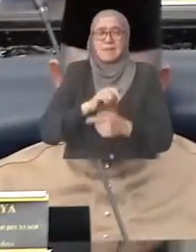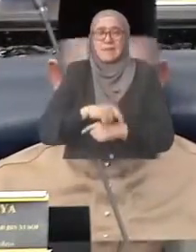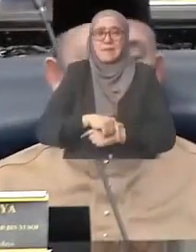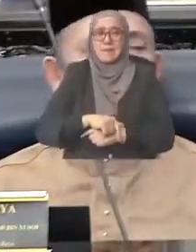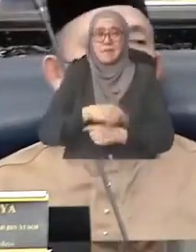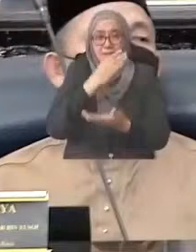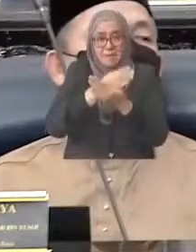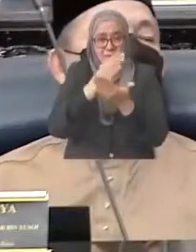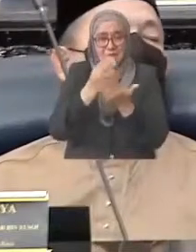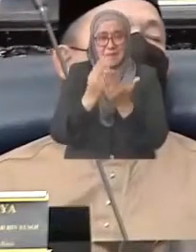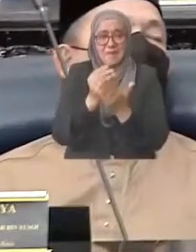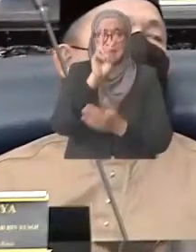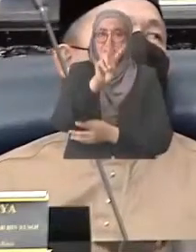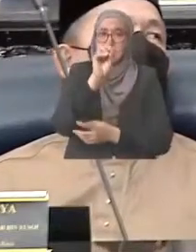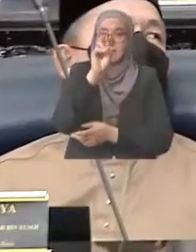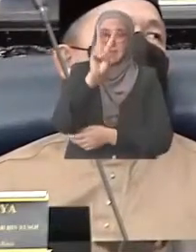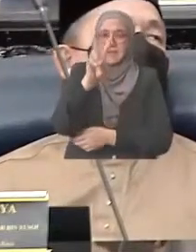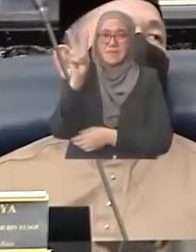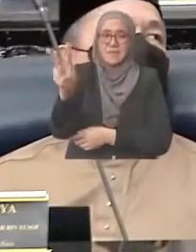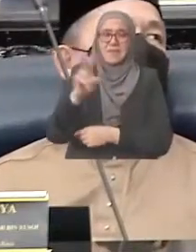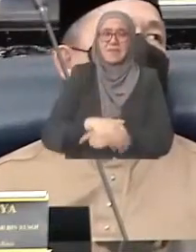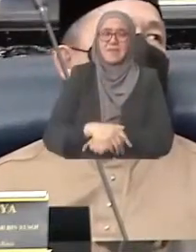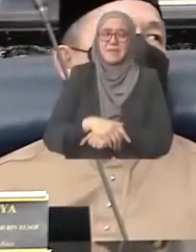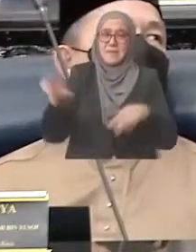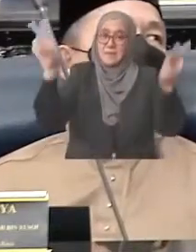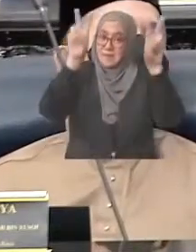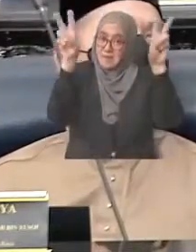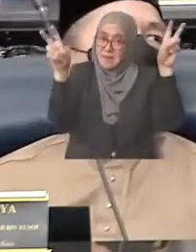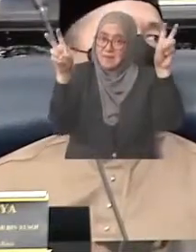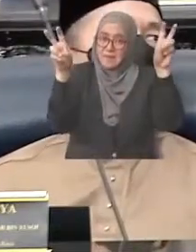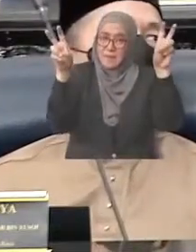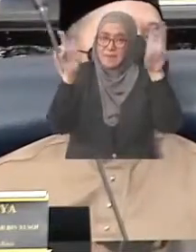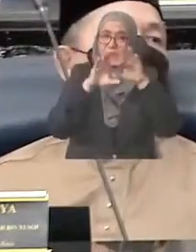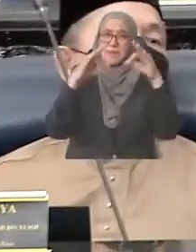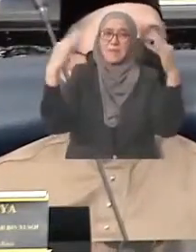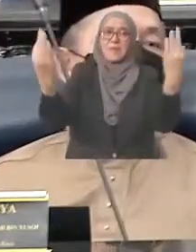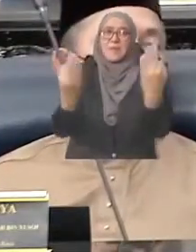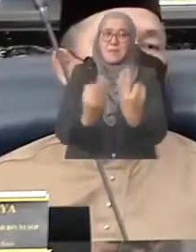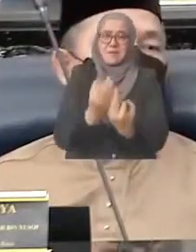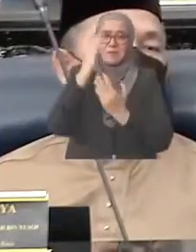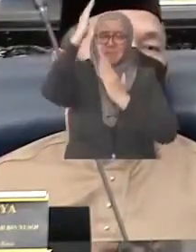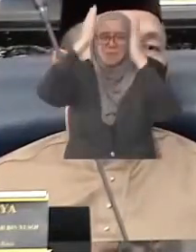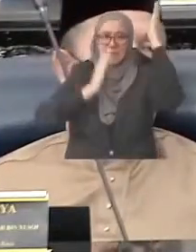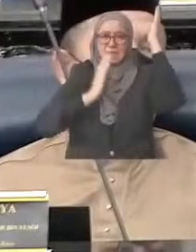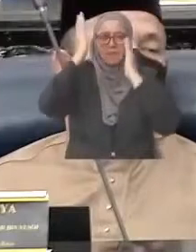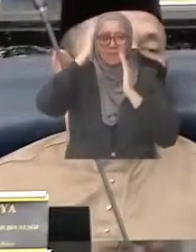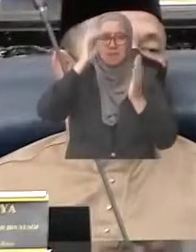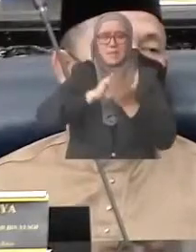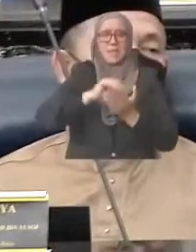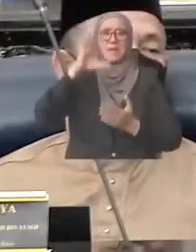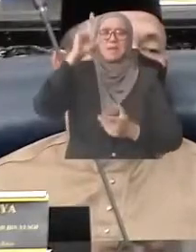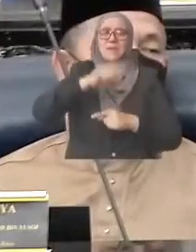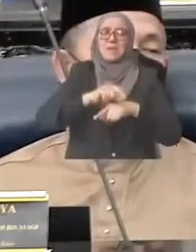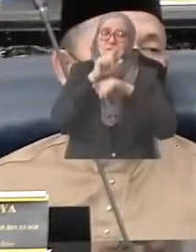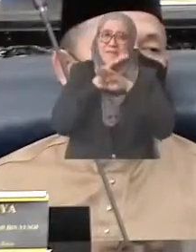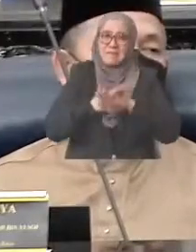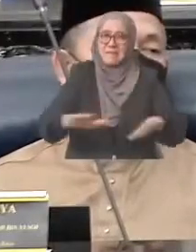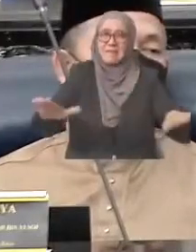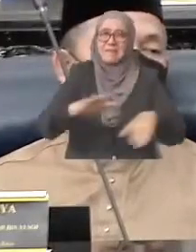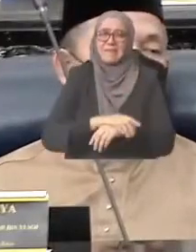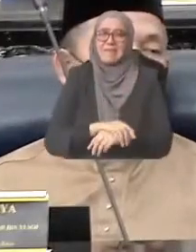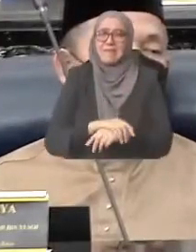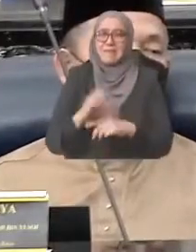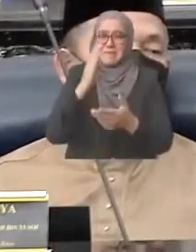akan bertemakan keluarga Malaysia Makmur Sejahtera banyak kali ini mendukung